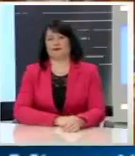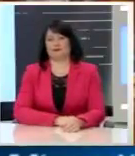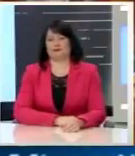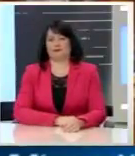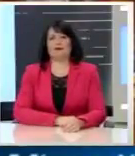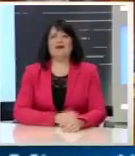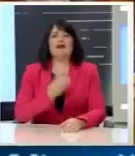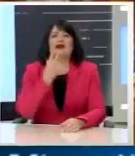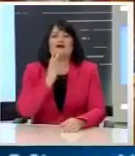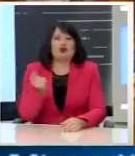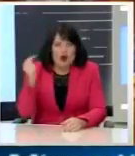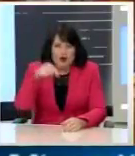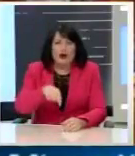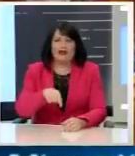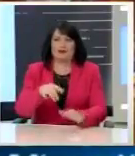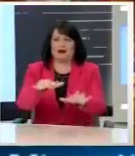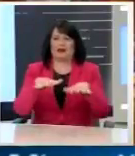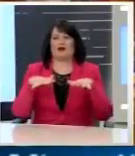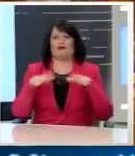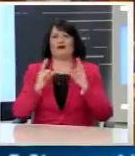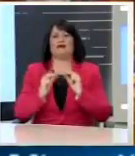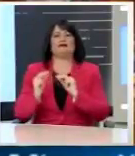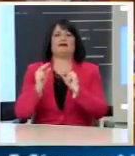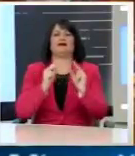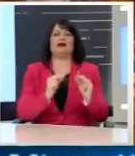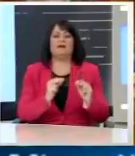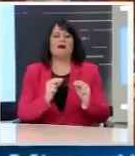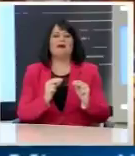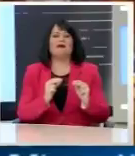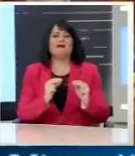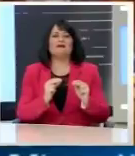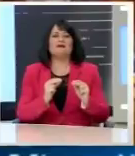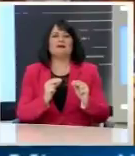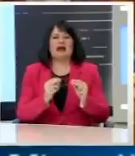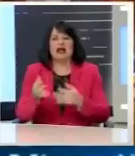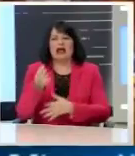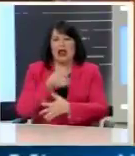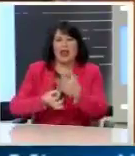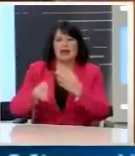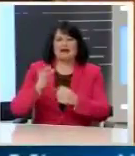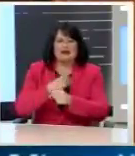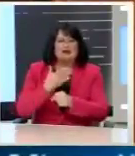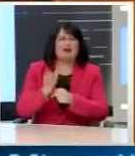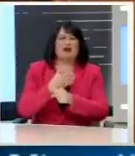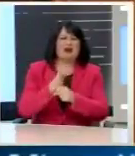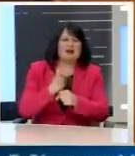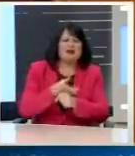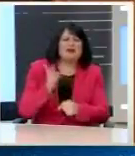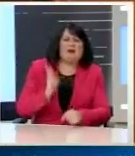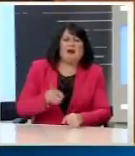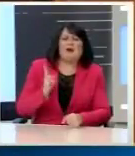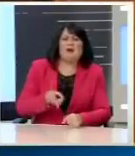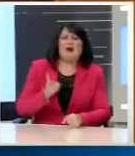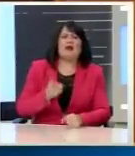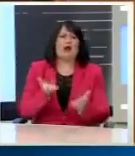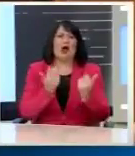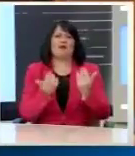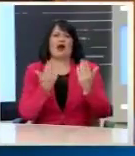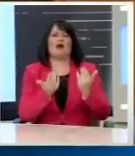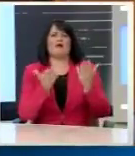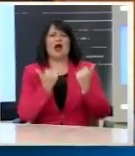Γι' αυτό το λόγο είμαστε σήμερα εδώ. Γιατί κατέρευσε το αφήγημα της καταστροφολογίας, της κινδυνολογίας,